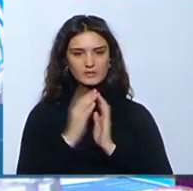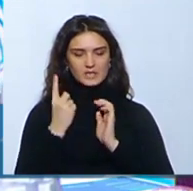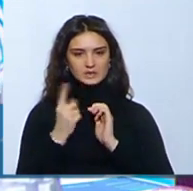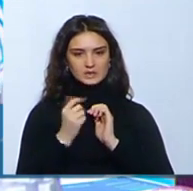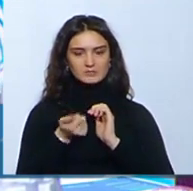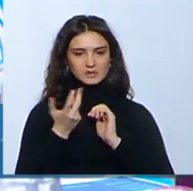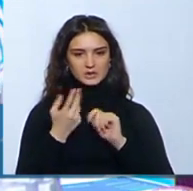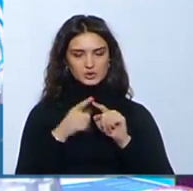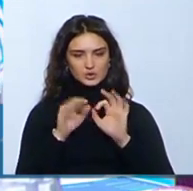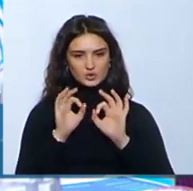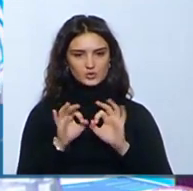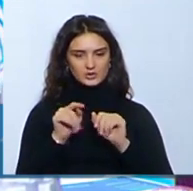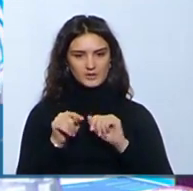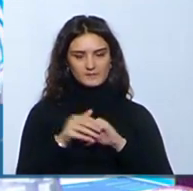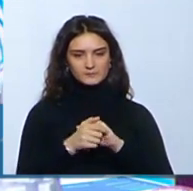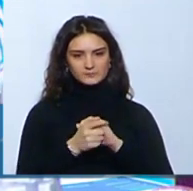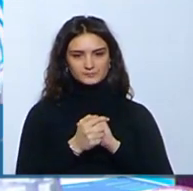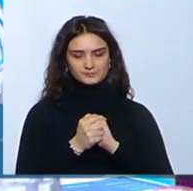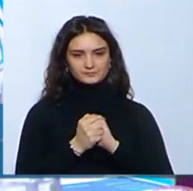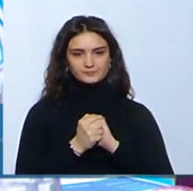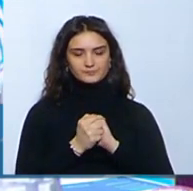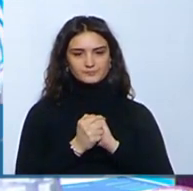ერთი, რამდენად სწორია